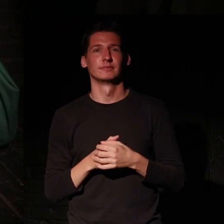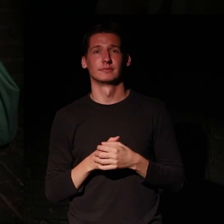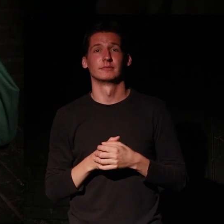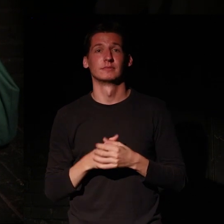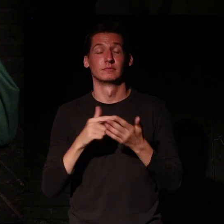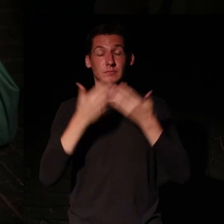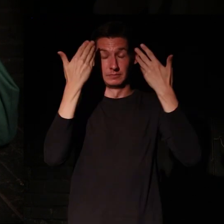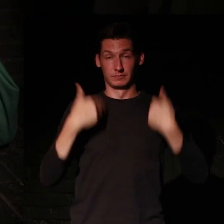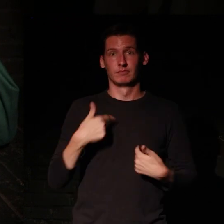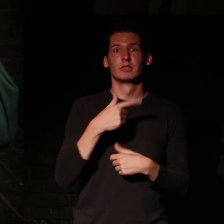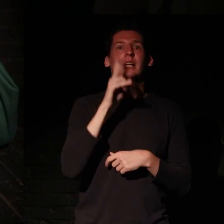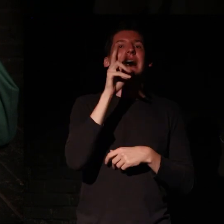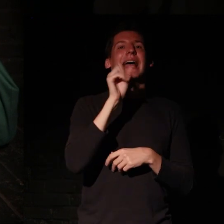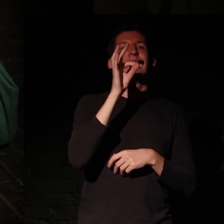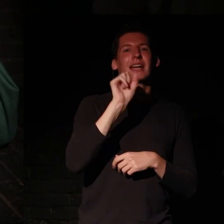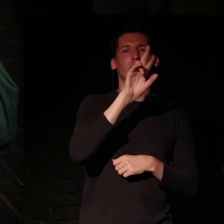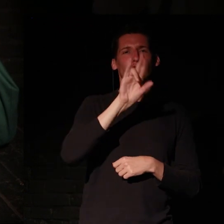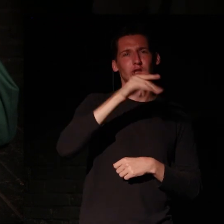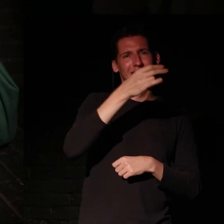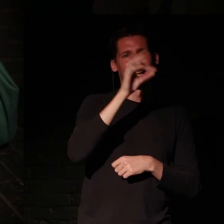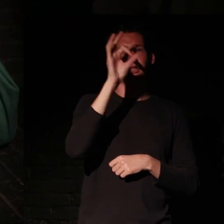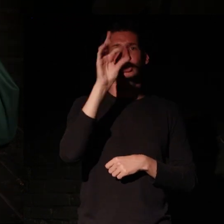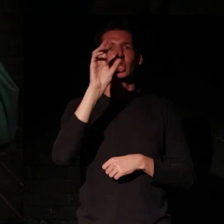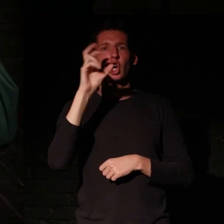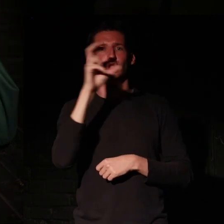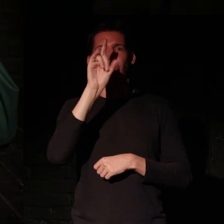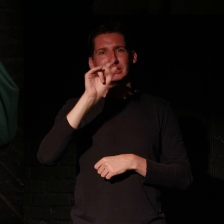Ja się nazywam Katarzyna Sroczyńska i mam przyjemność